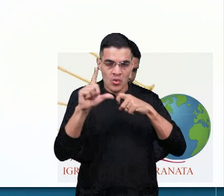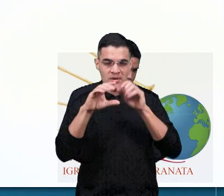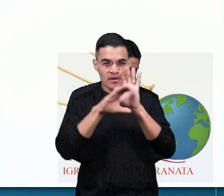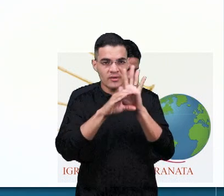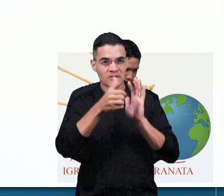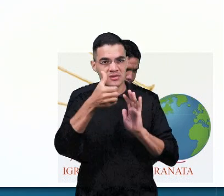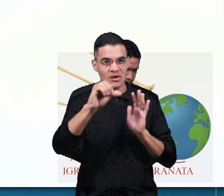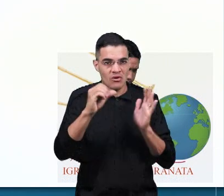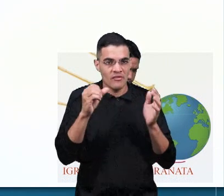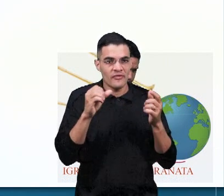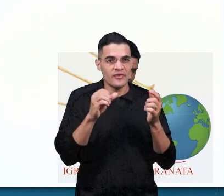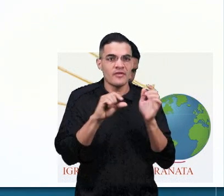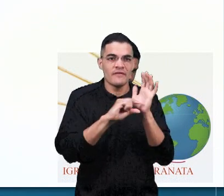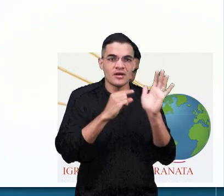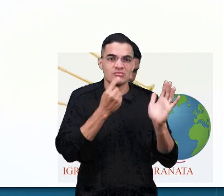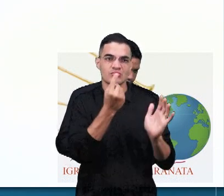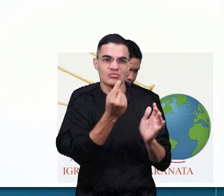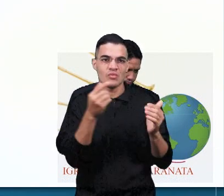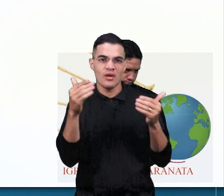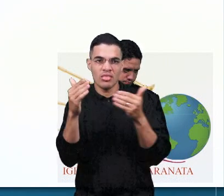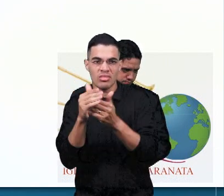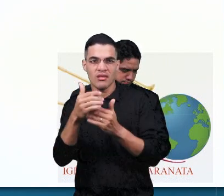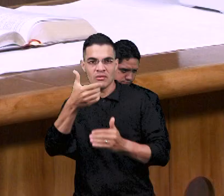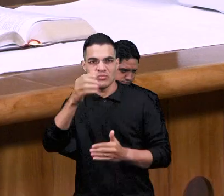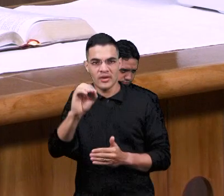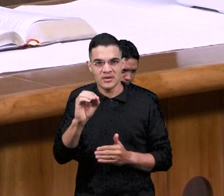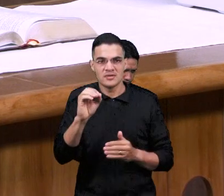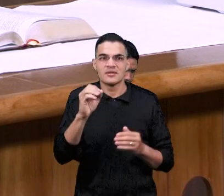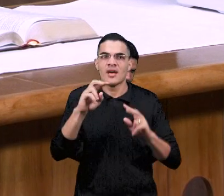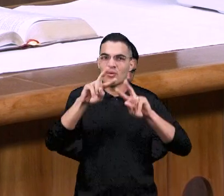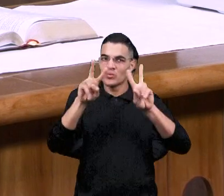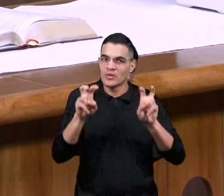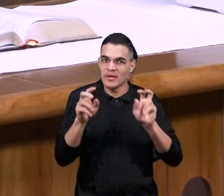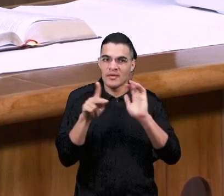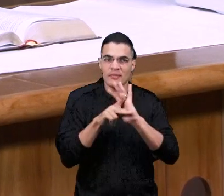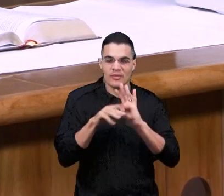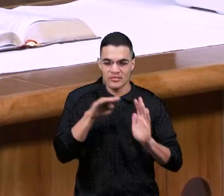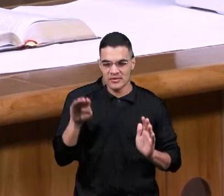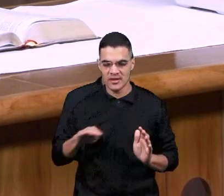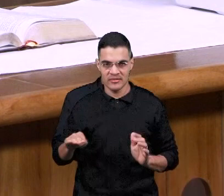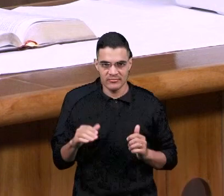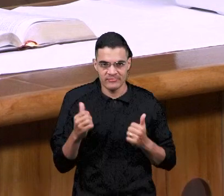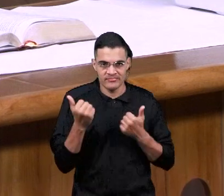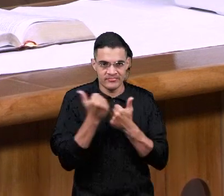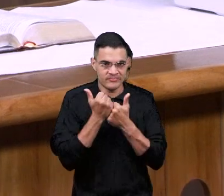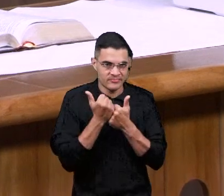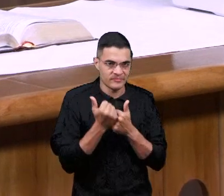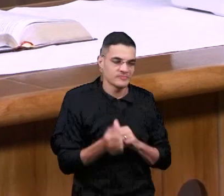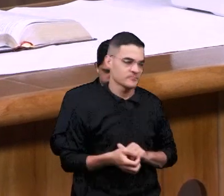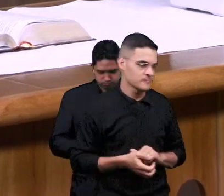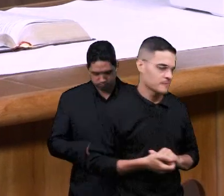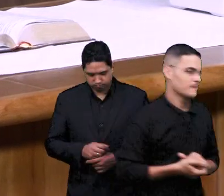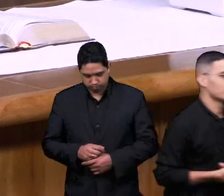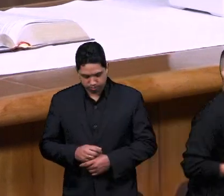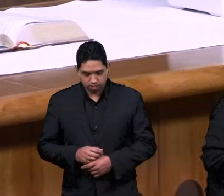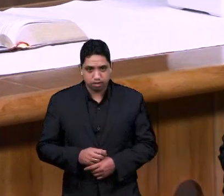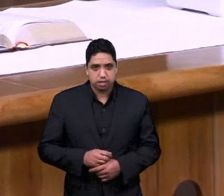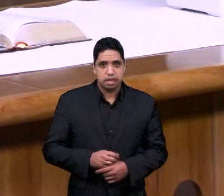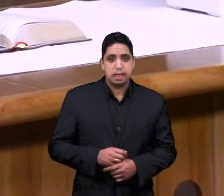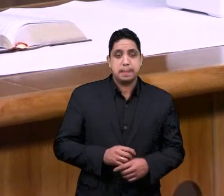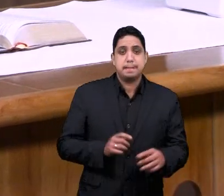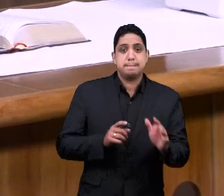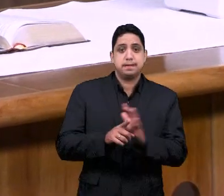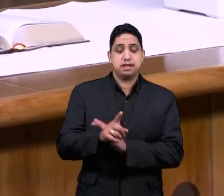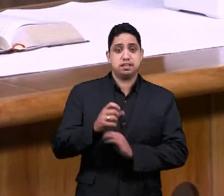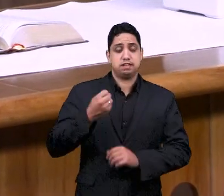19, versets 1 à 10, qui est le passage qui parle sous Zachée. Donc, la question 3 est liée